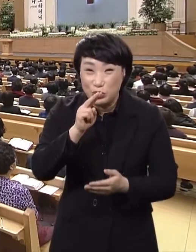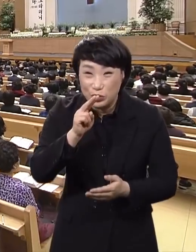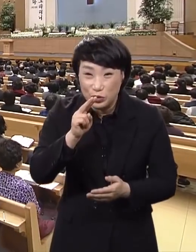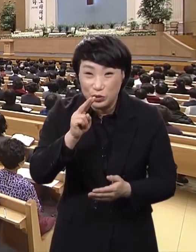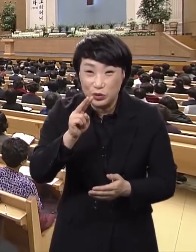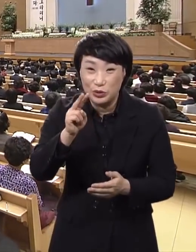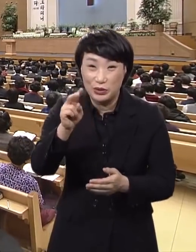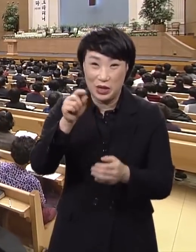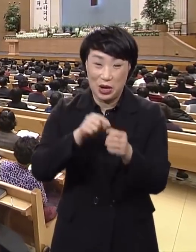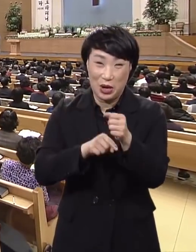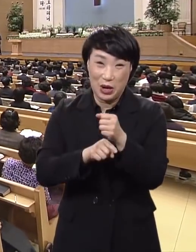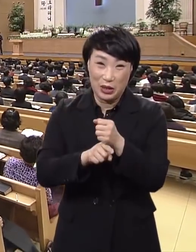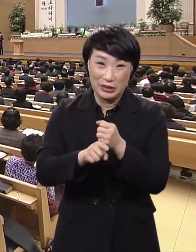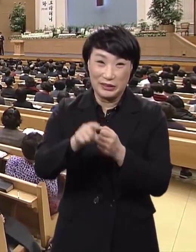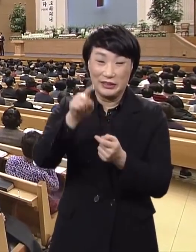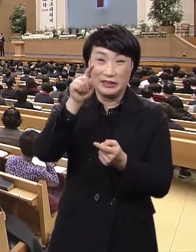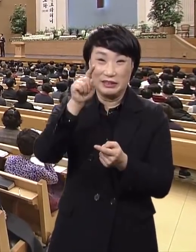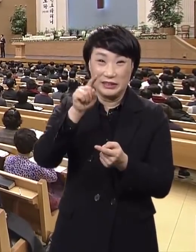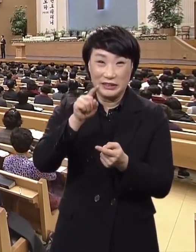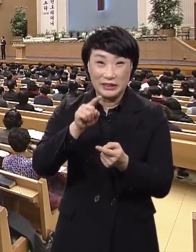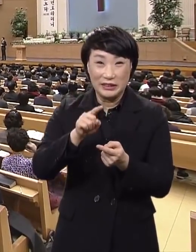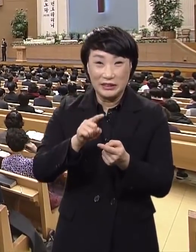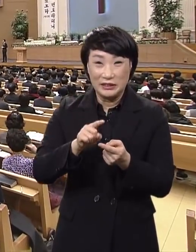내 주요